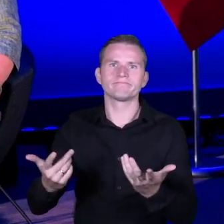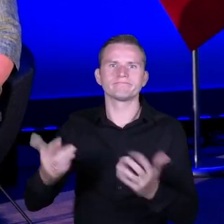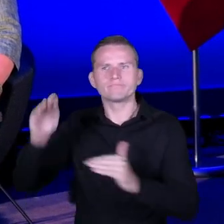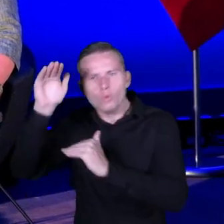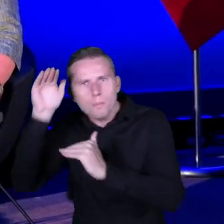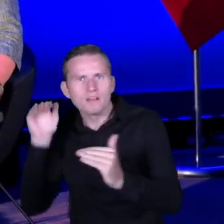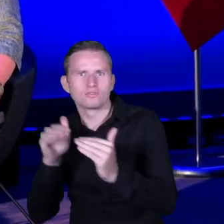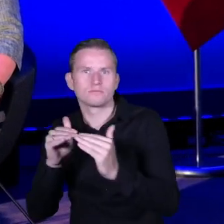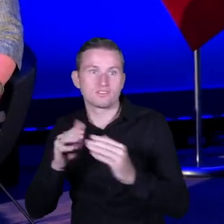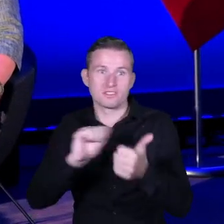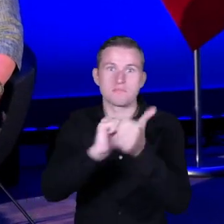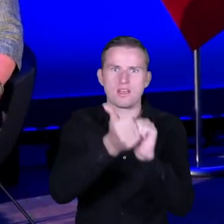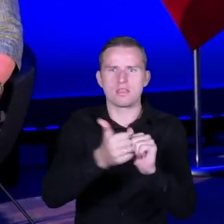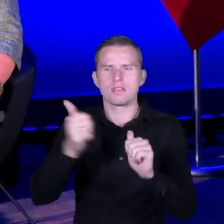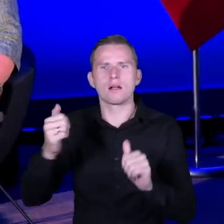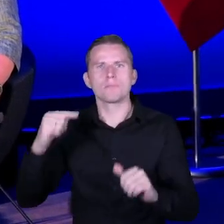do zmian.